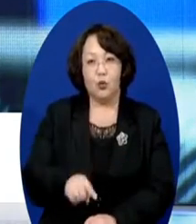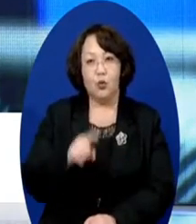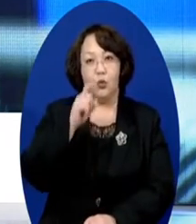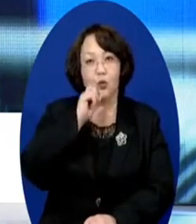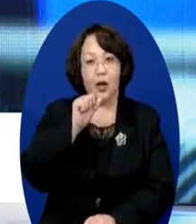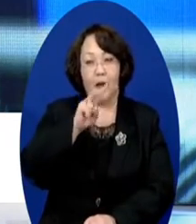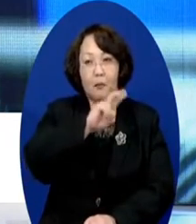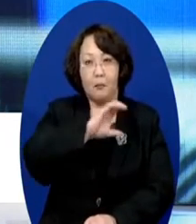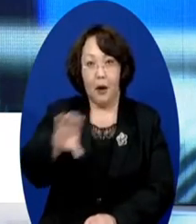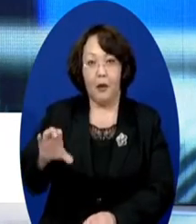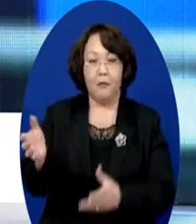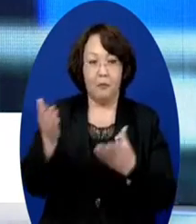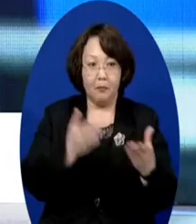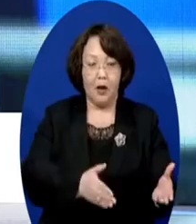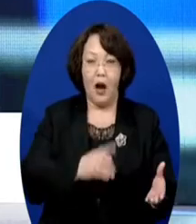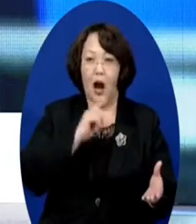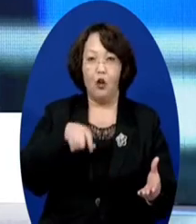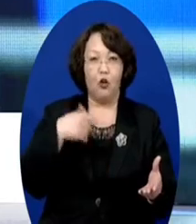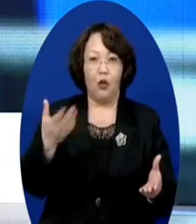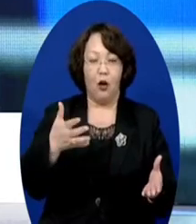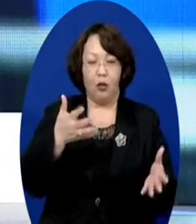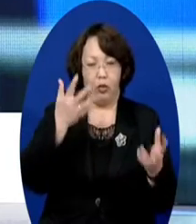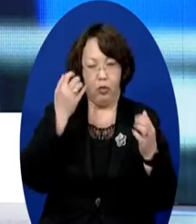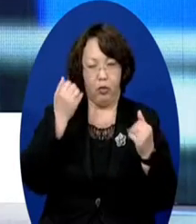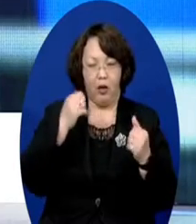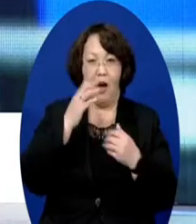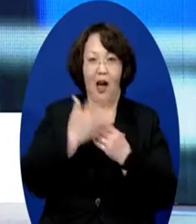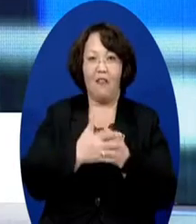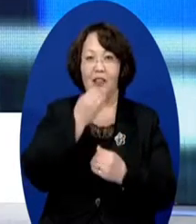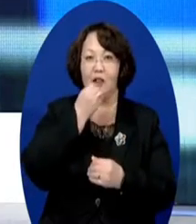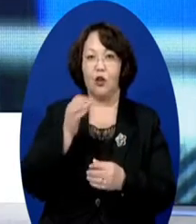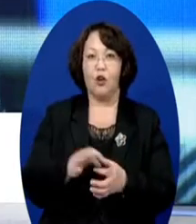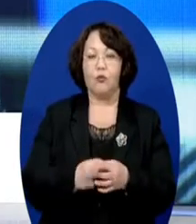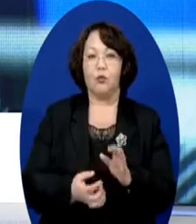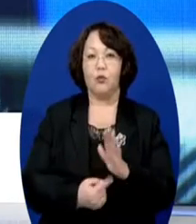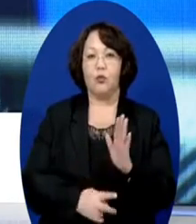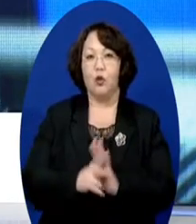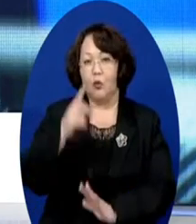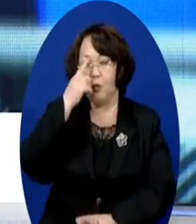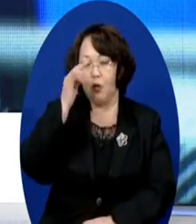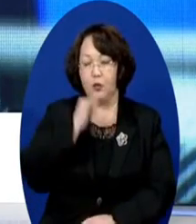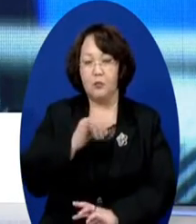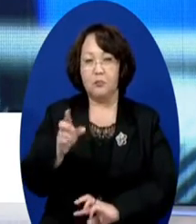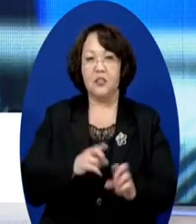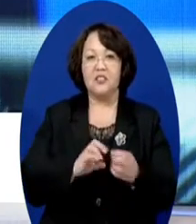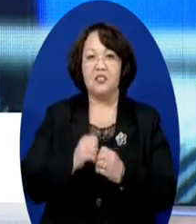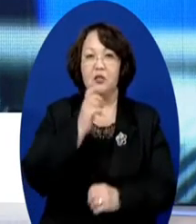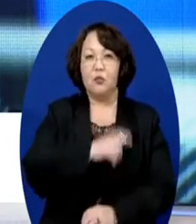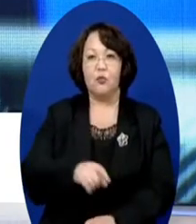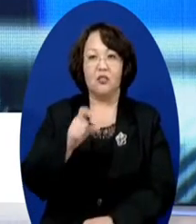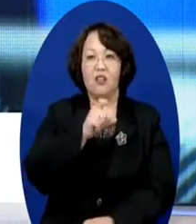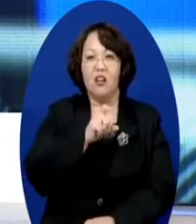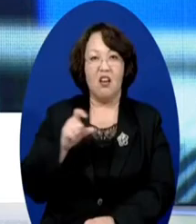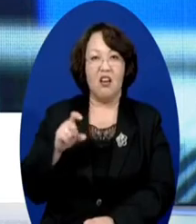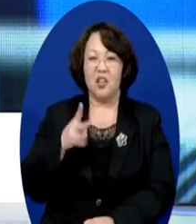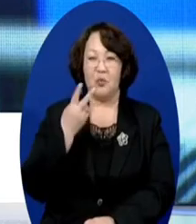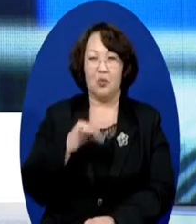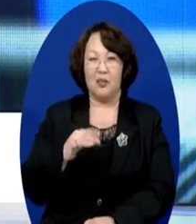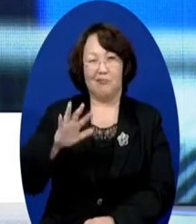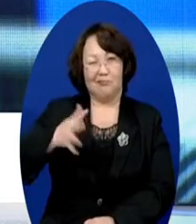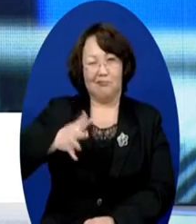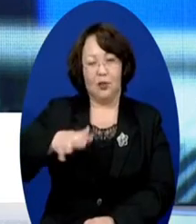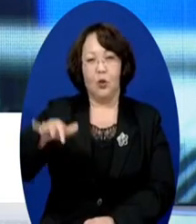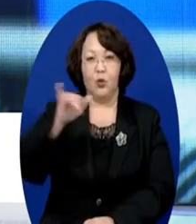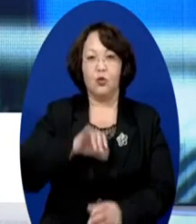хүссэн жихуй нэгжид хариу өгнөгүй удаадаг нь авилга үүрлэх нэг шалтгаан болдог. Улмаар Монгол улс бизнес эрхлэгчдэд ээлгүй орон гэж олон